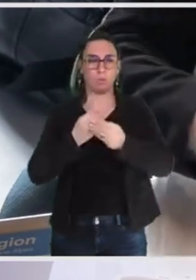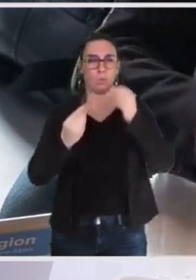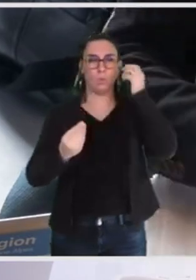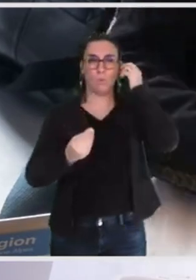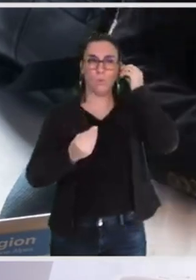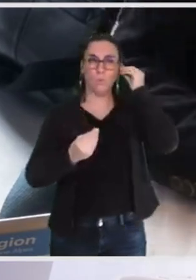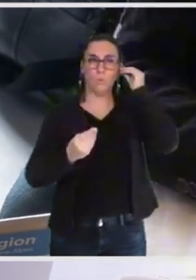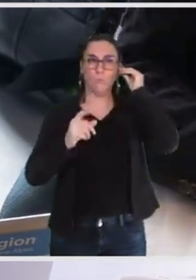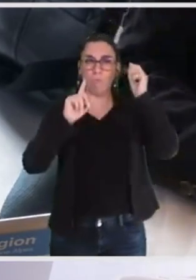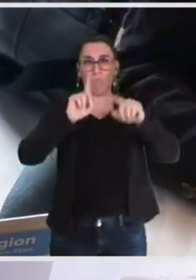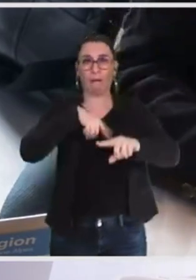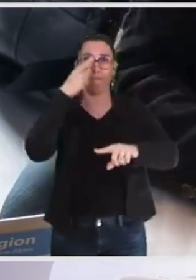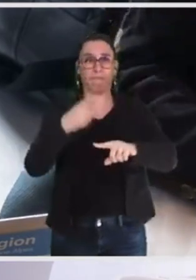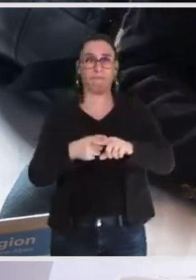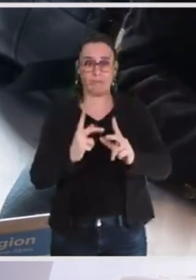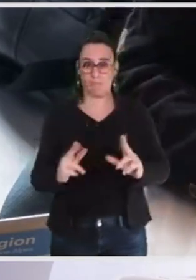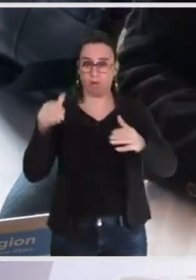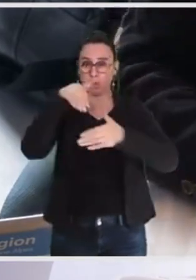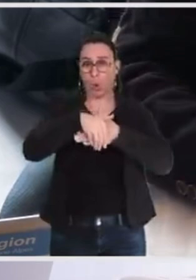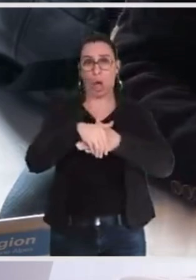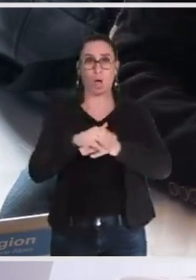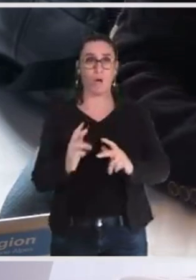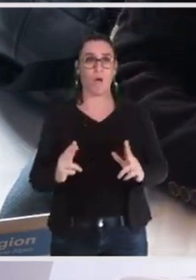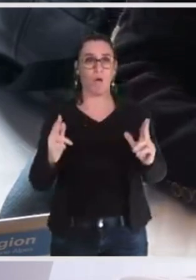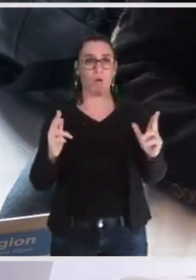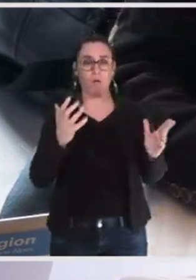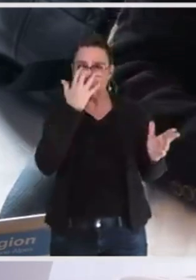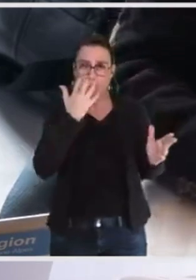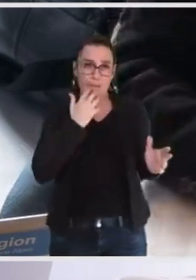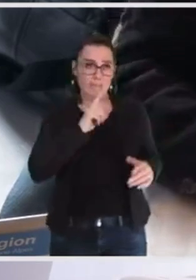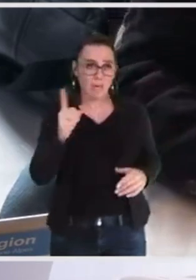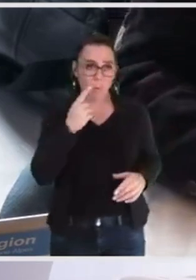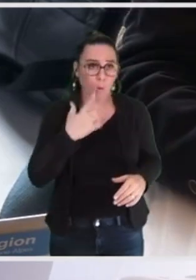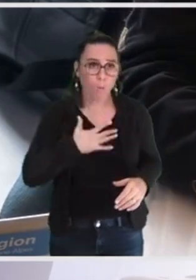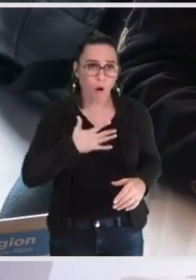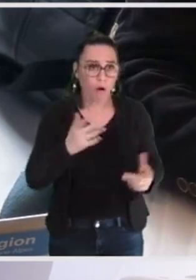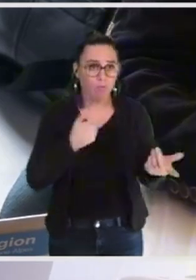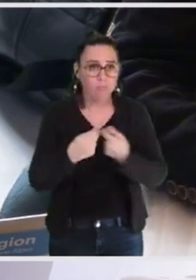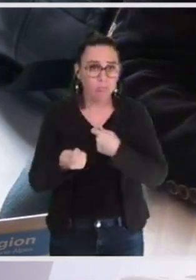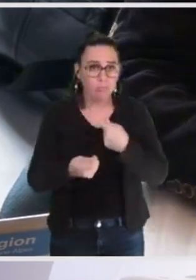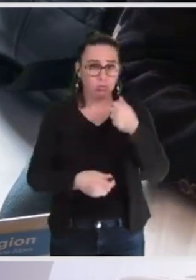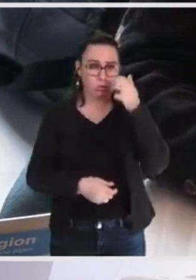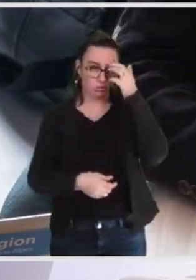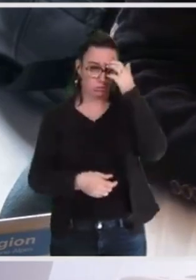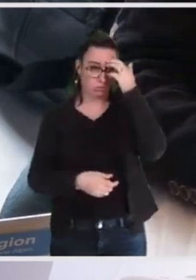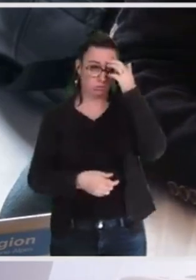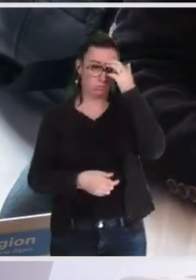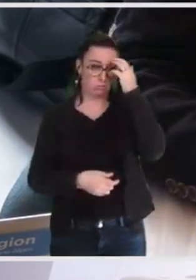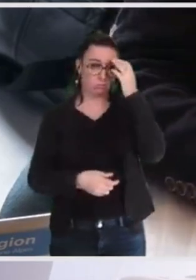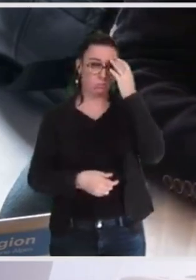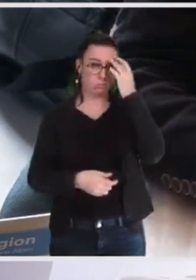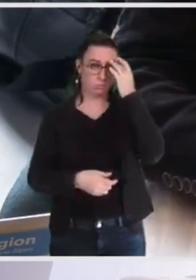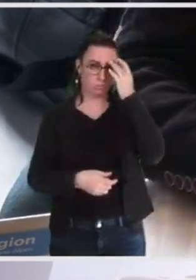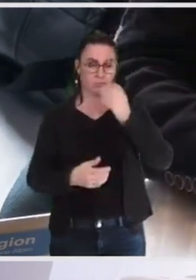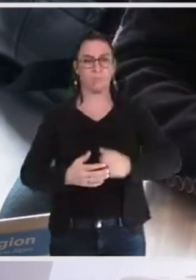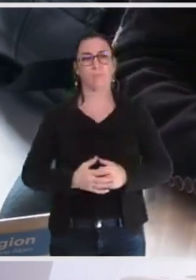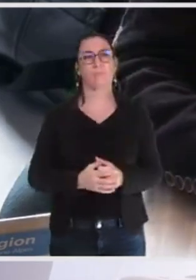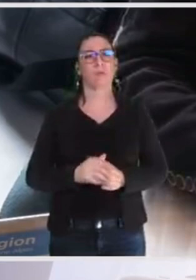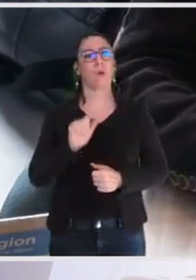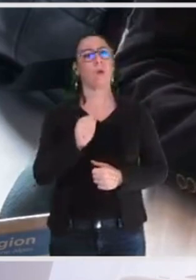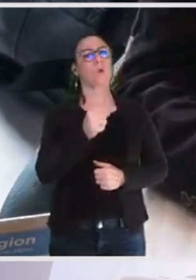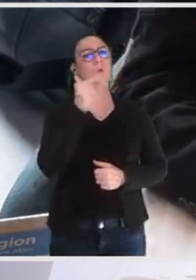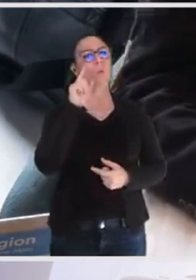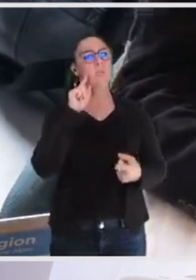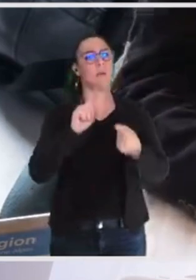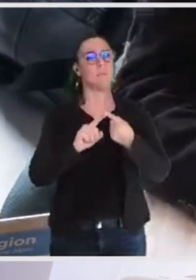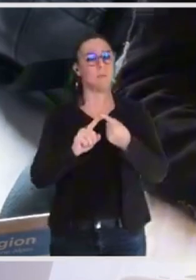d'une soirée film. Enfin, écoutez, sérieux, c'est pas sérieux. Pour moi, c'est vraiment pas sérieux. Deuxième point, lutter contre